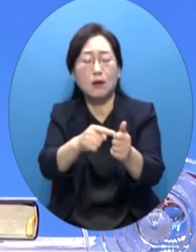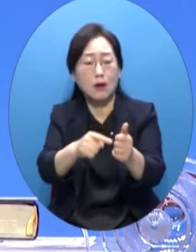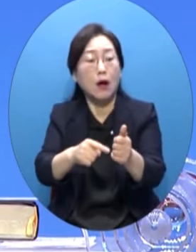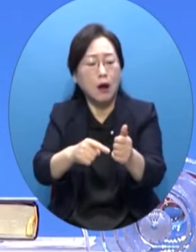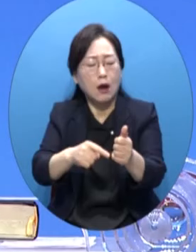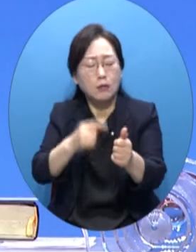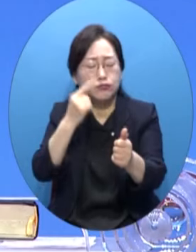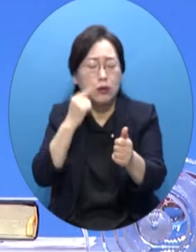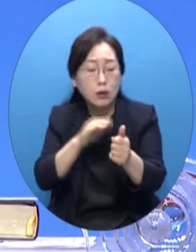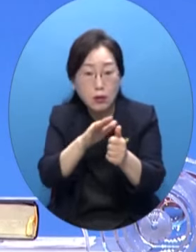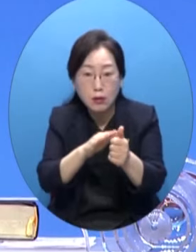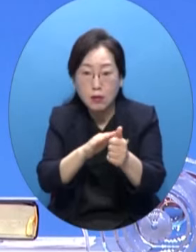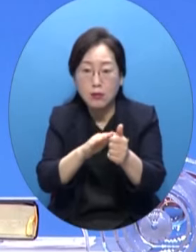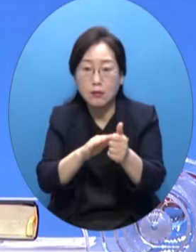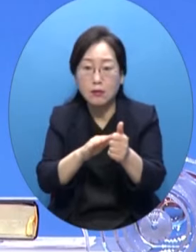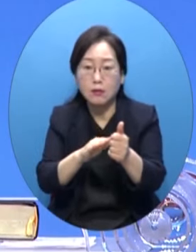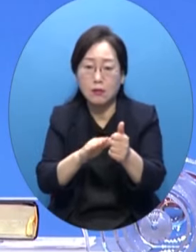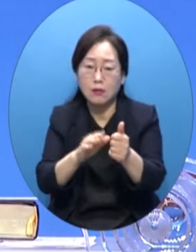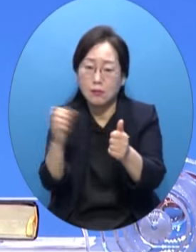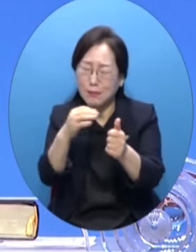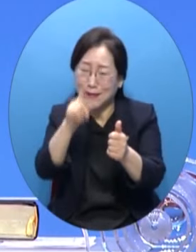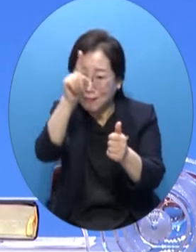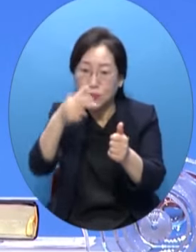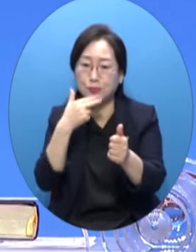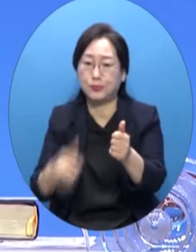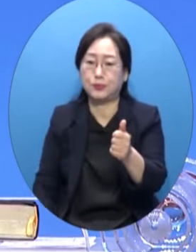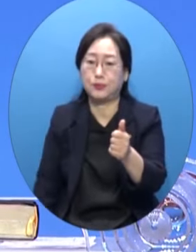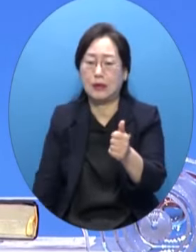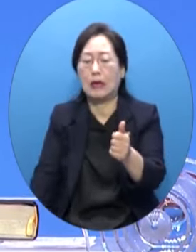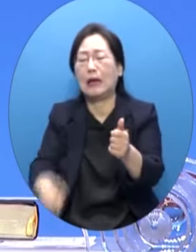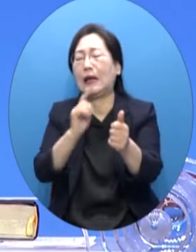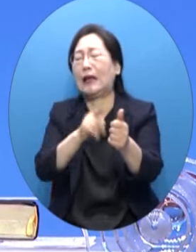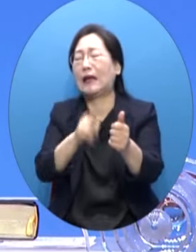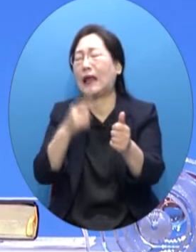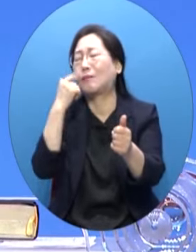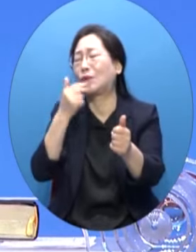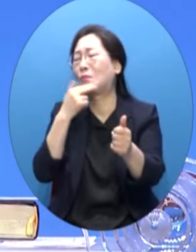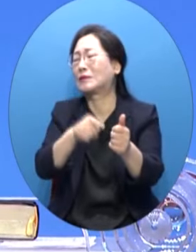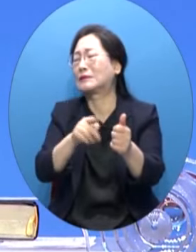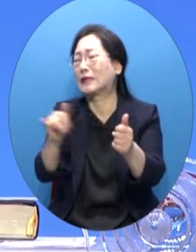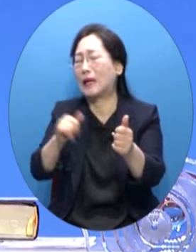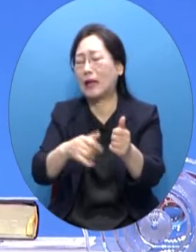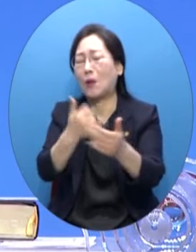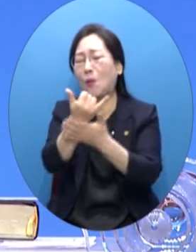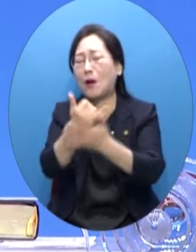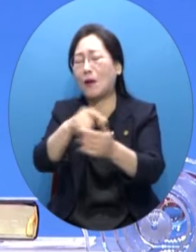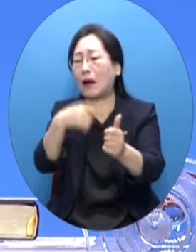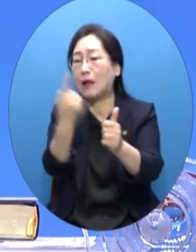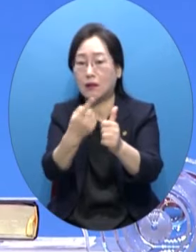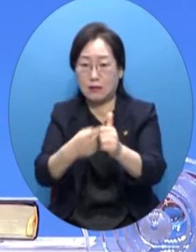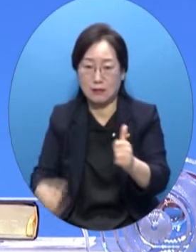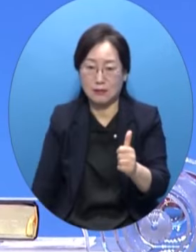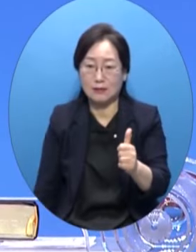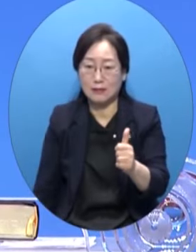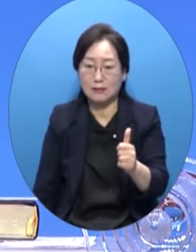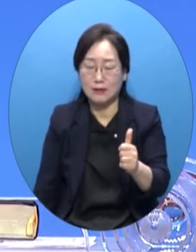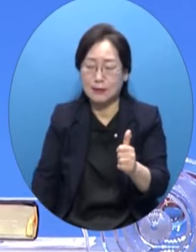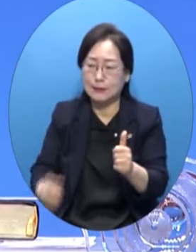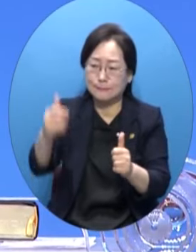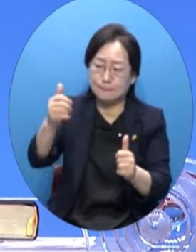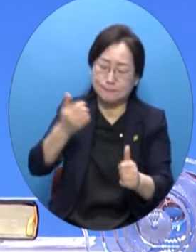고생하는구나 따뜻한 위로를 해주지 않고 저 애비 없는 자식이라고 오히려 멸시하고 천대했습니다. 이를